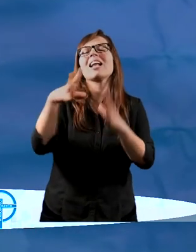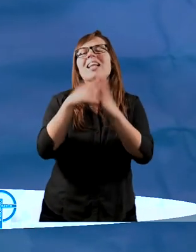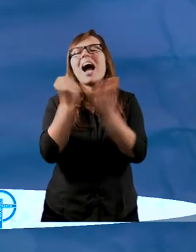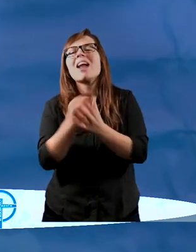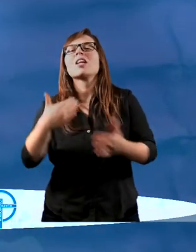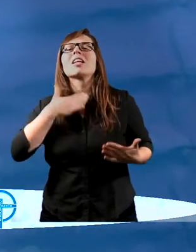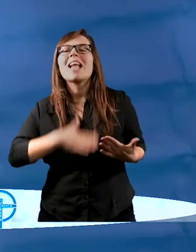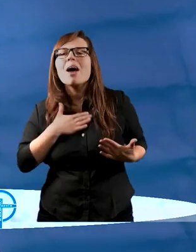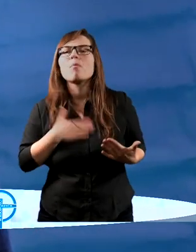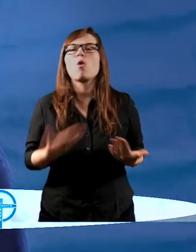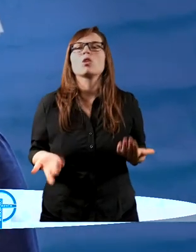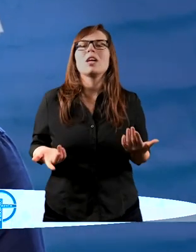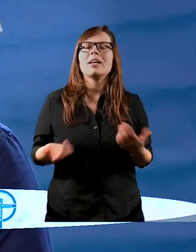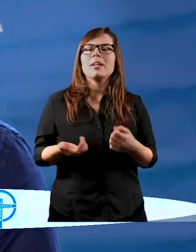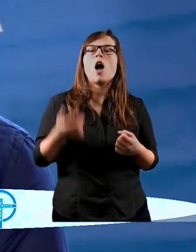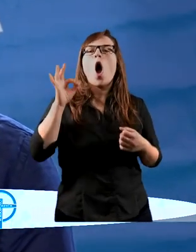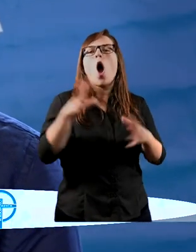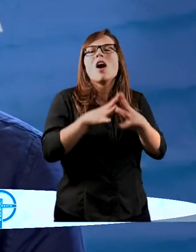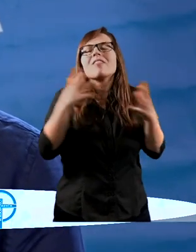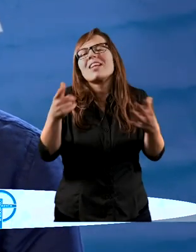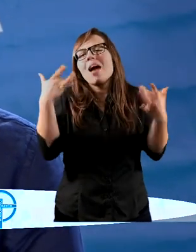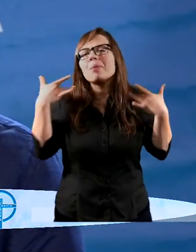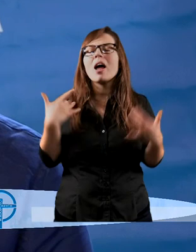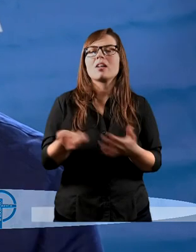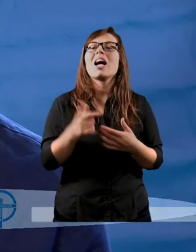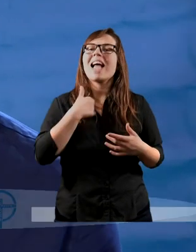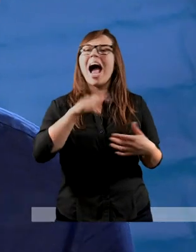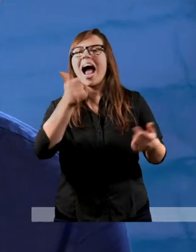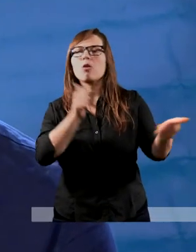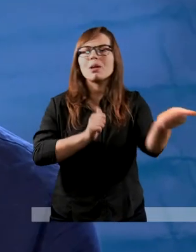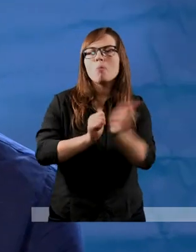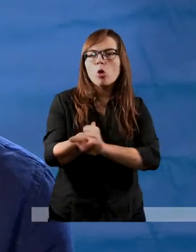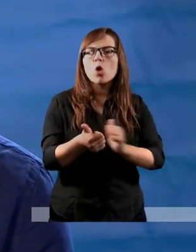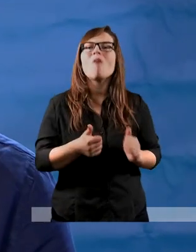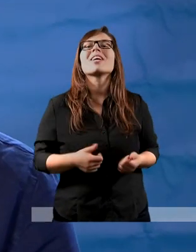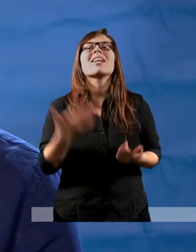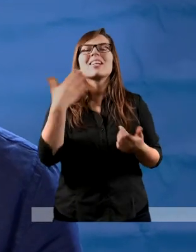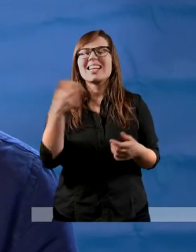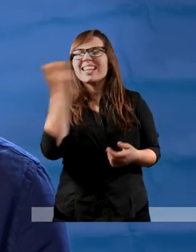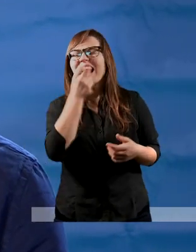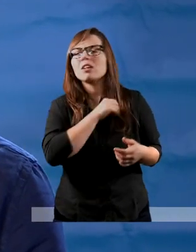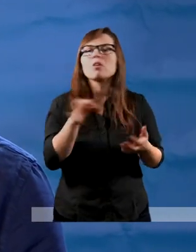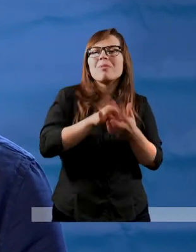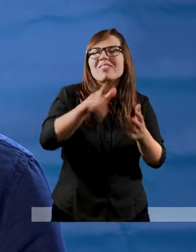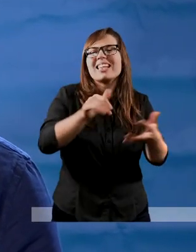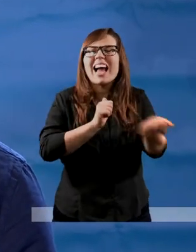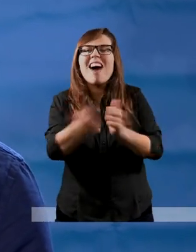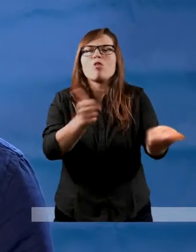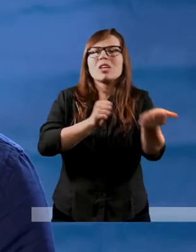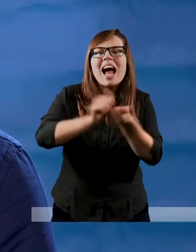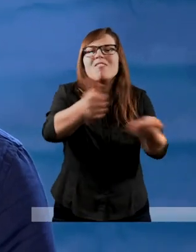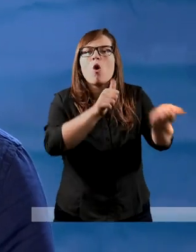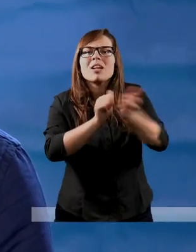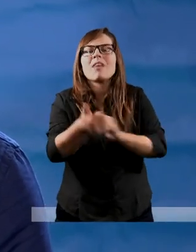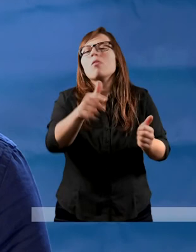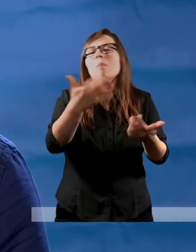sobotą, która już tutaj była poruszana, to miałem wielki zgrzyt. Bo ja jako sportowiec startowałem często w zawodach i zawody to były